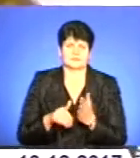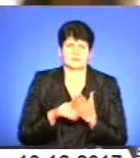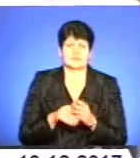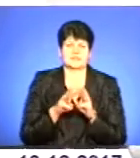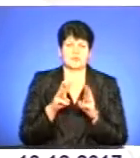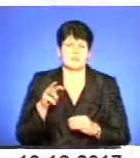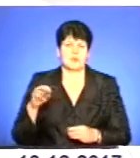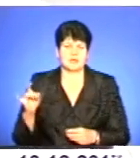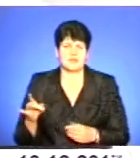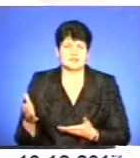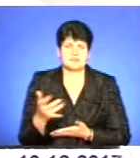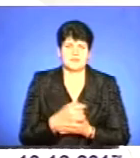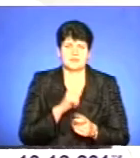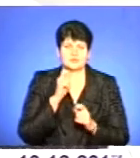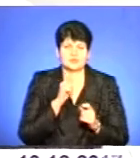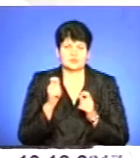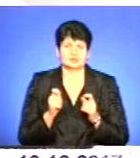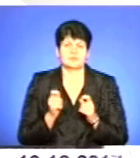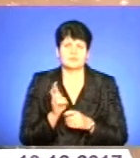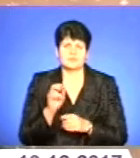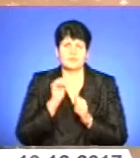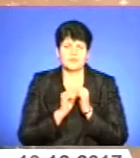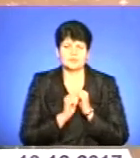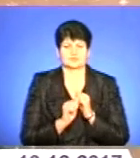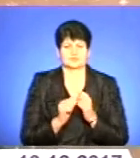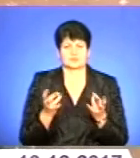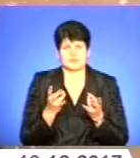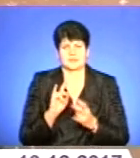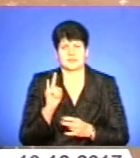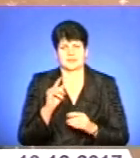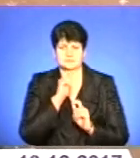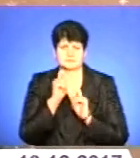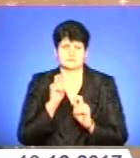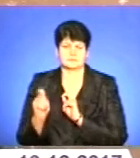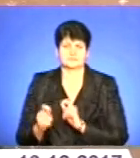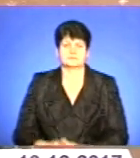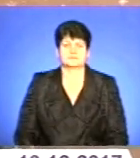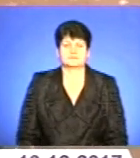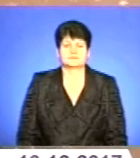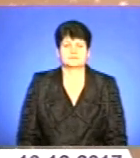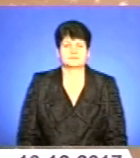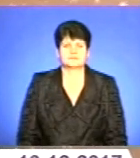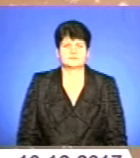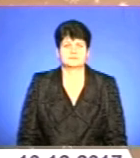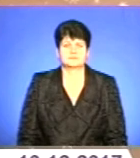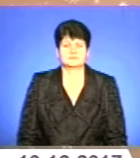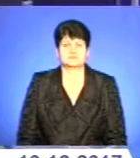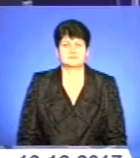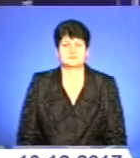Миколаю зібрати подарунки, щоб не оминути жодної потребуючої дитини. Богдан Буденчук, Андрій Прокопів, Вісті ТТБ.